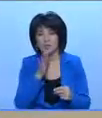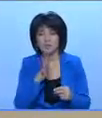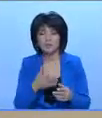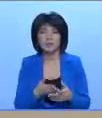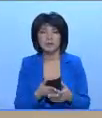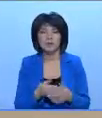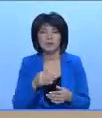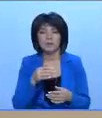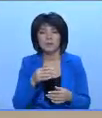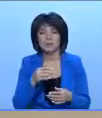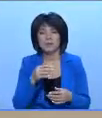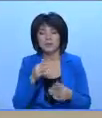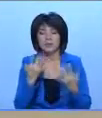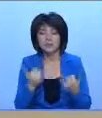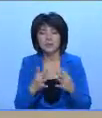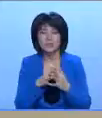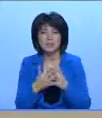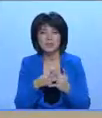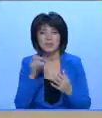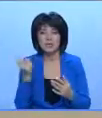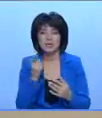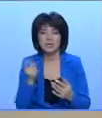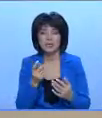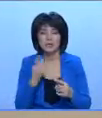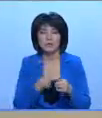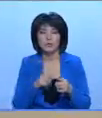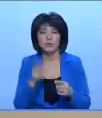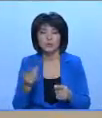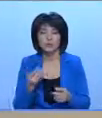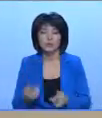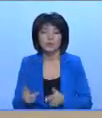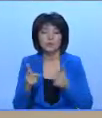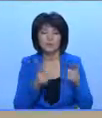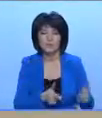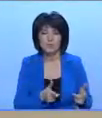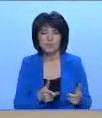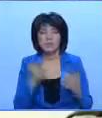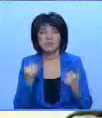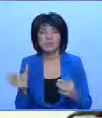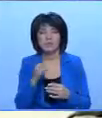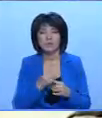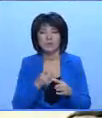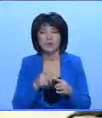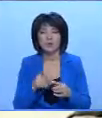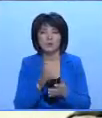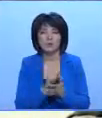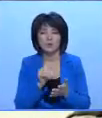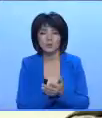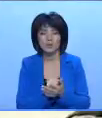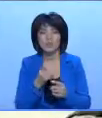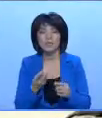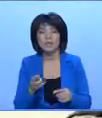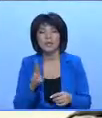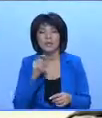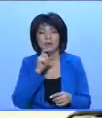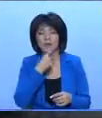Екі елдің бақылаушы органдары өзара тығыз қарым-қатынас орнатқаны пайдалы деп есептеймін. Ауыл шаруашылығы секторы кез келген экономика үшін қырағы бақылауды